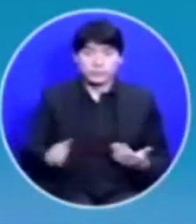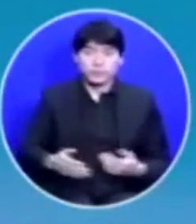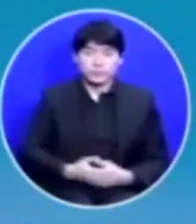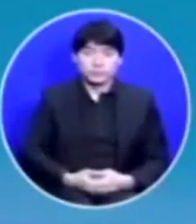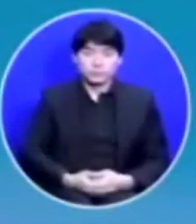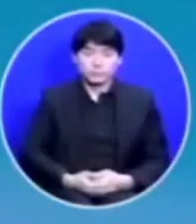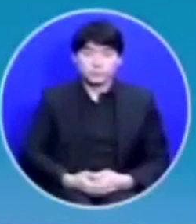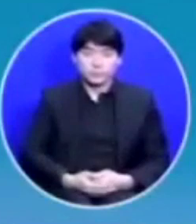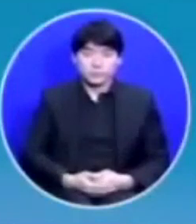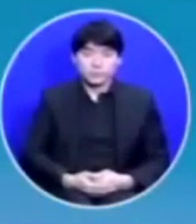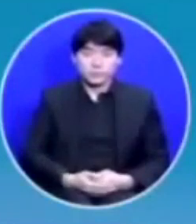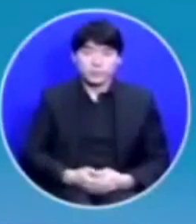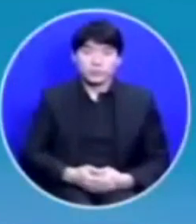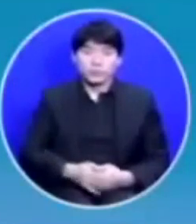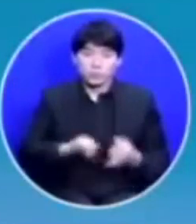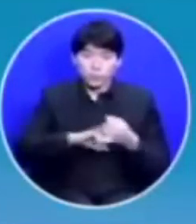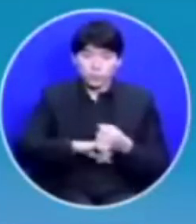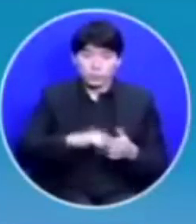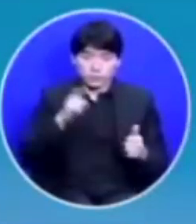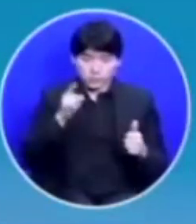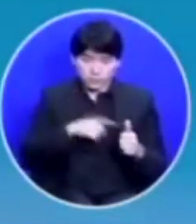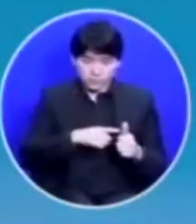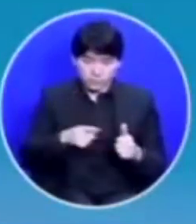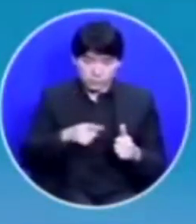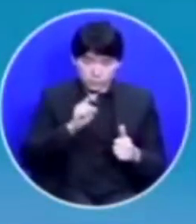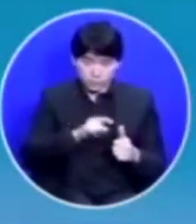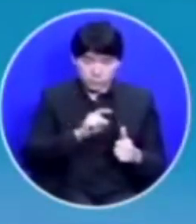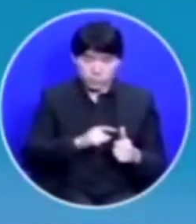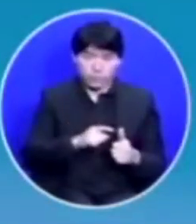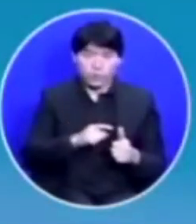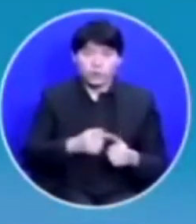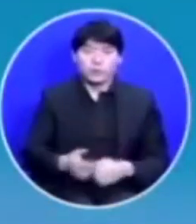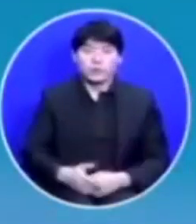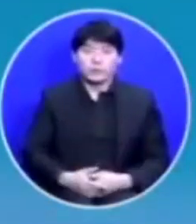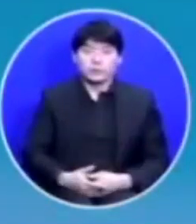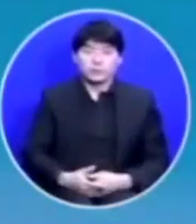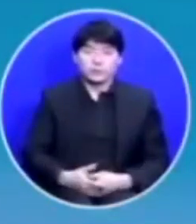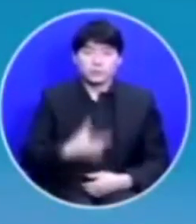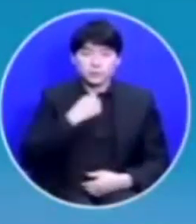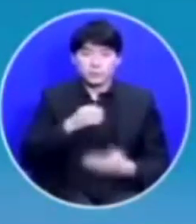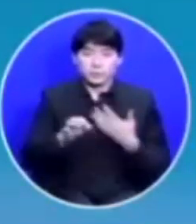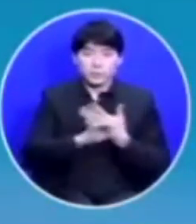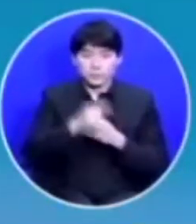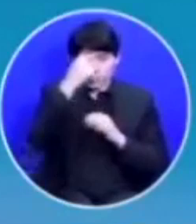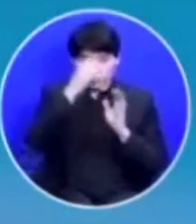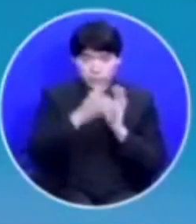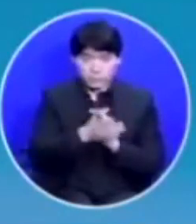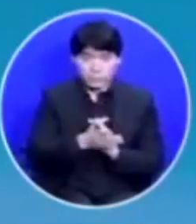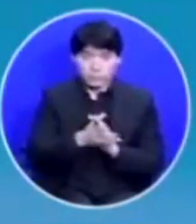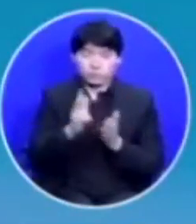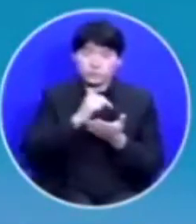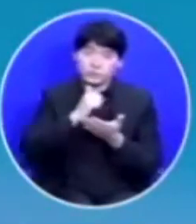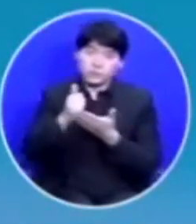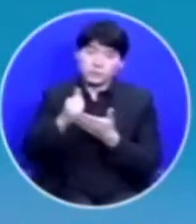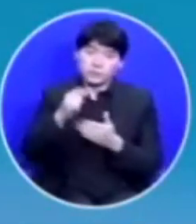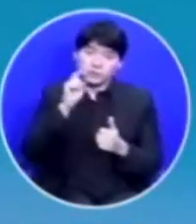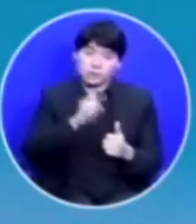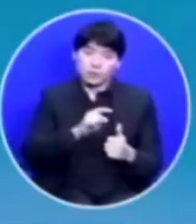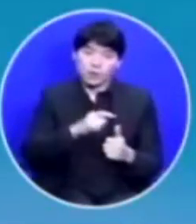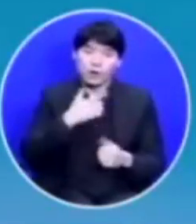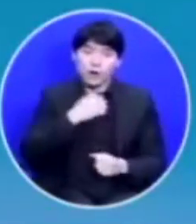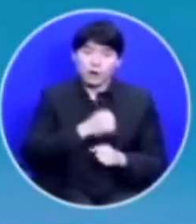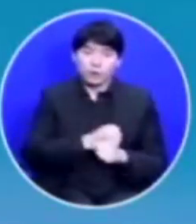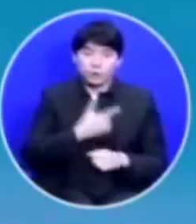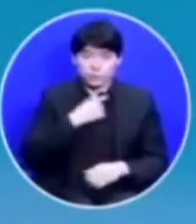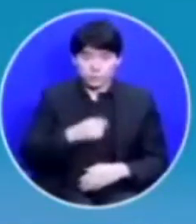뭘 꼭 시키고 싶으면 기도 하는 거예요 하나님 우리 딸 이거 하고 싶도록 해주세요 이거하고 10도로